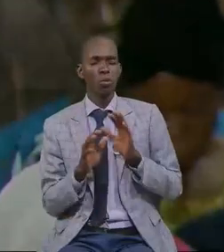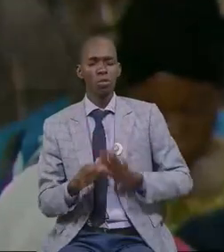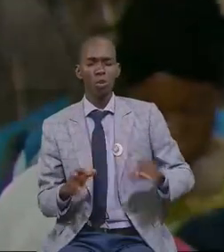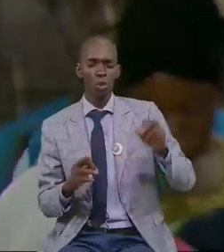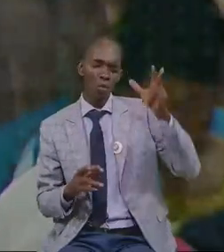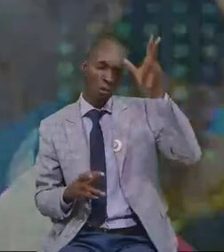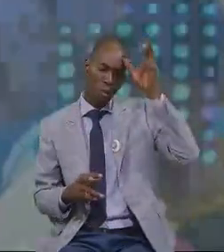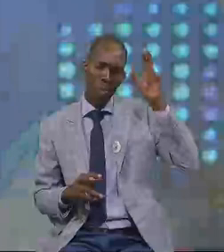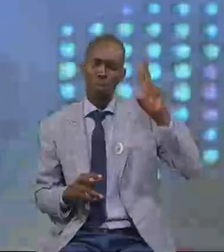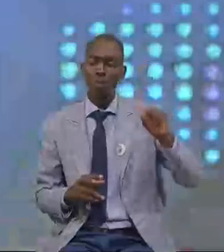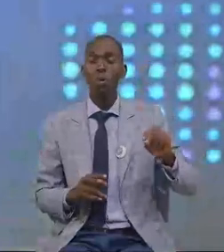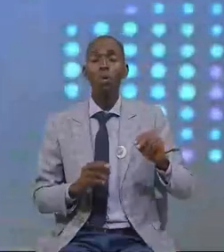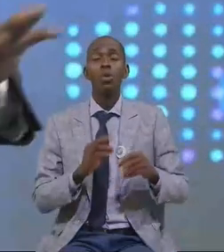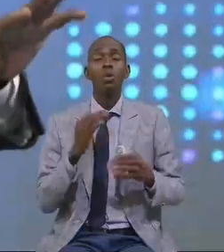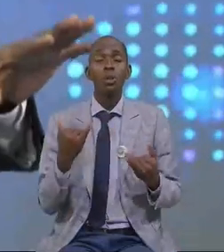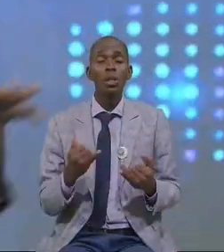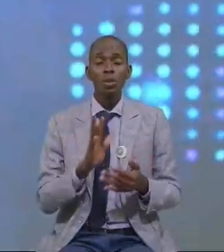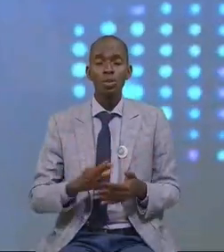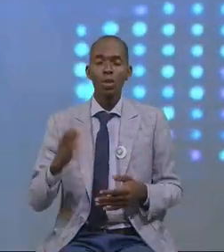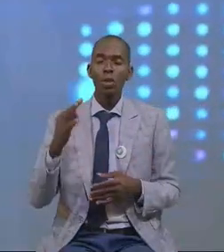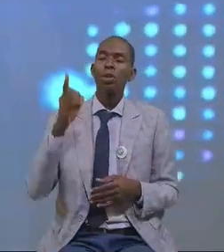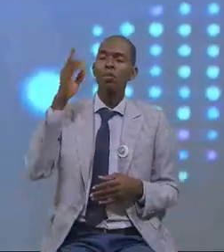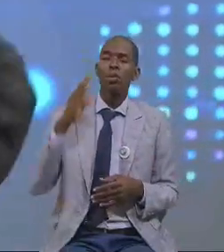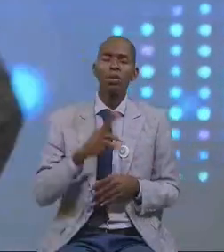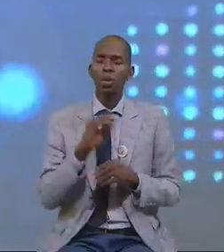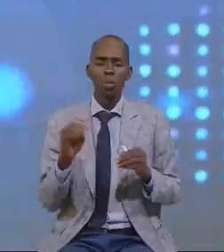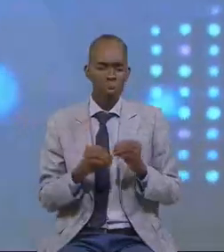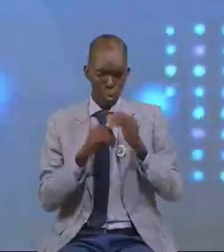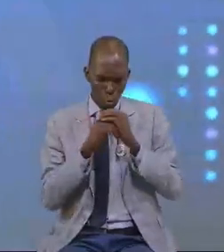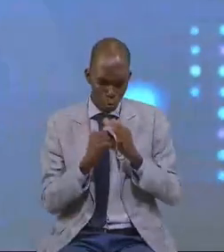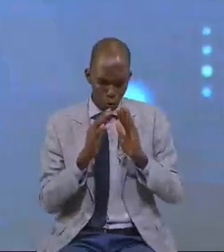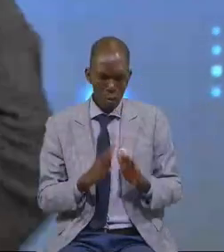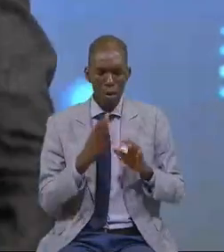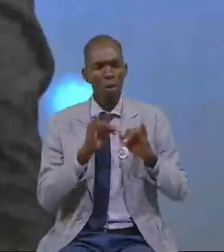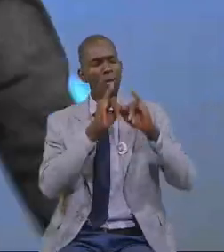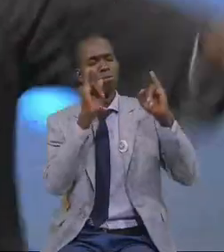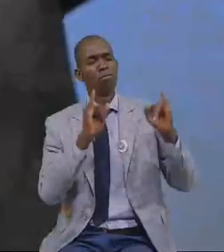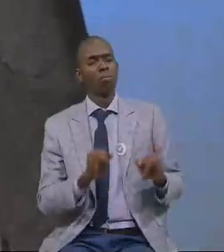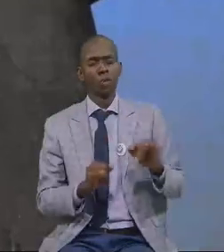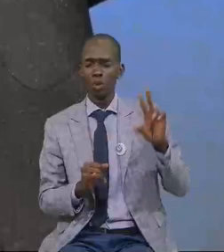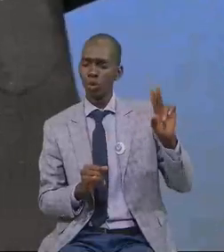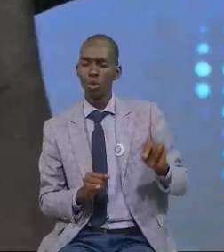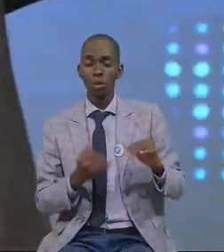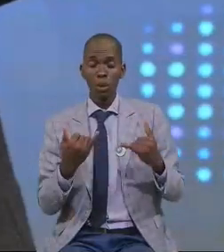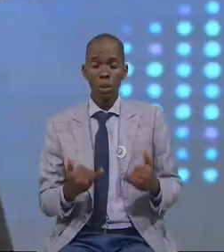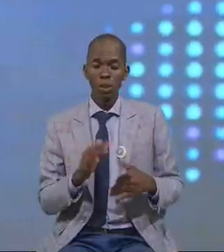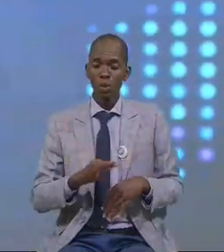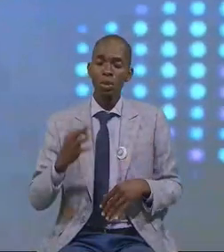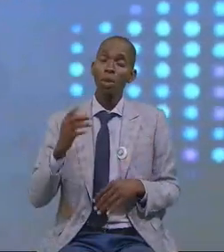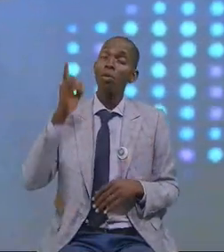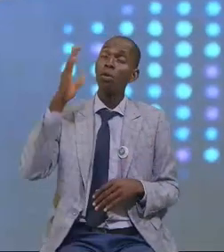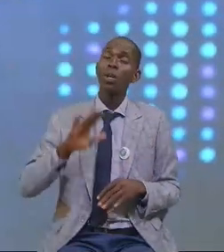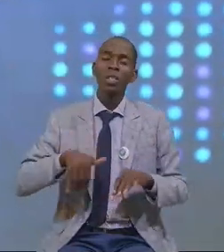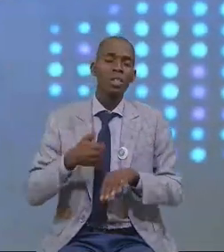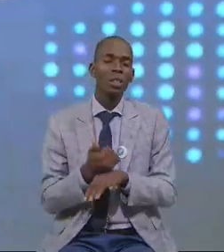diable, enfants de Dieu. Ils ne sont plus adorateurs d'idoles, mais enfants de Dieu. Confirme-le